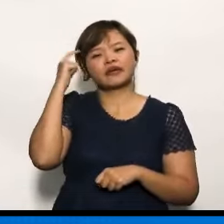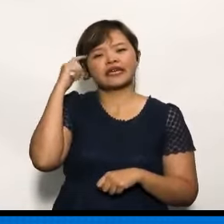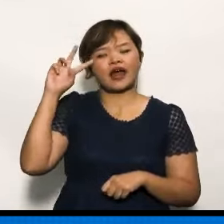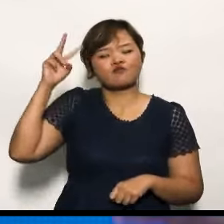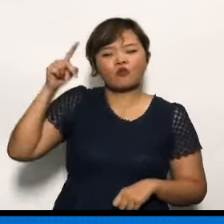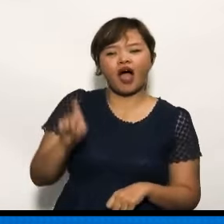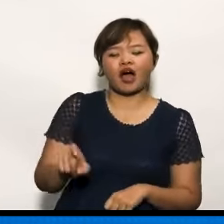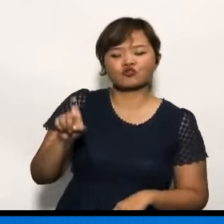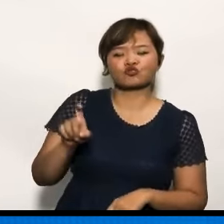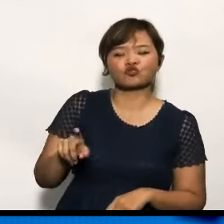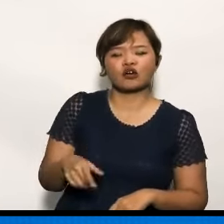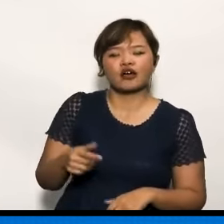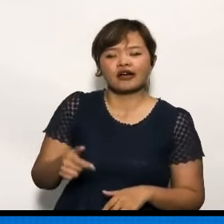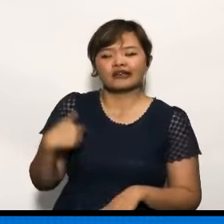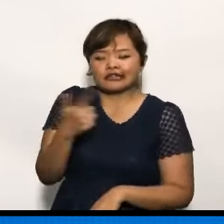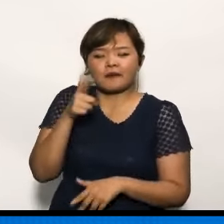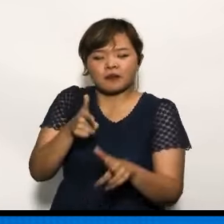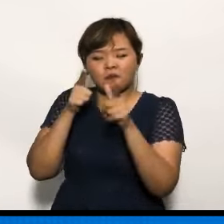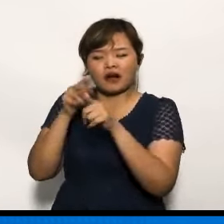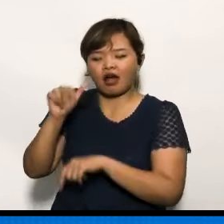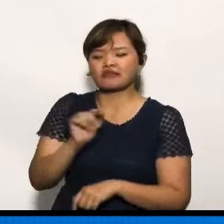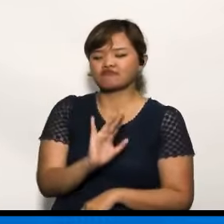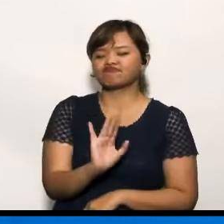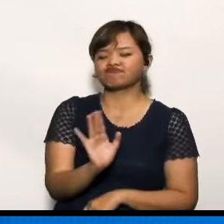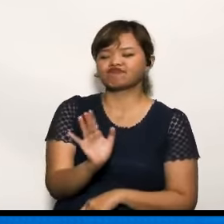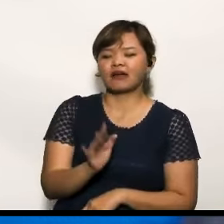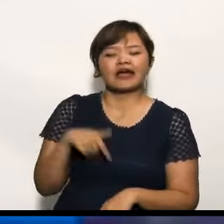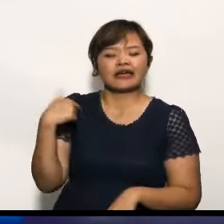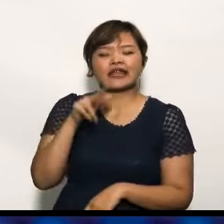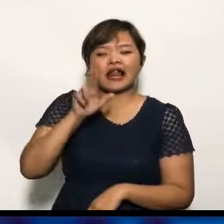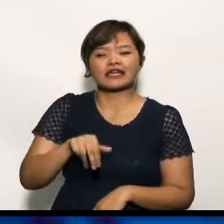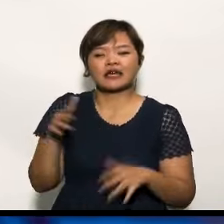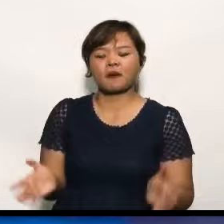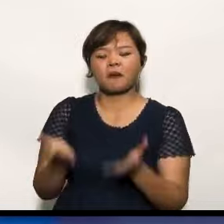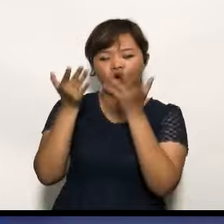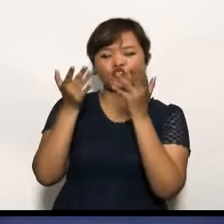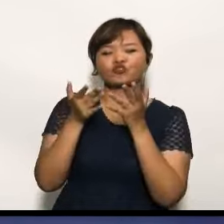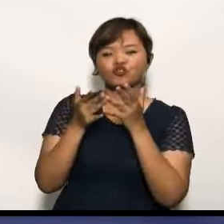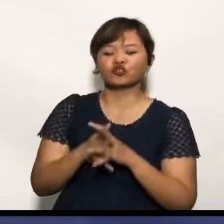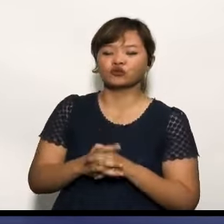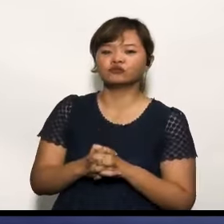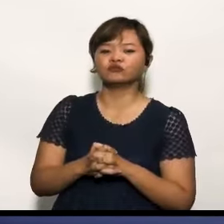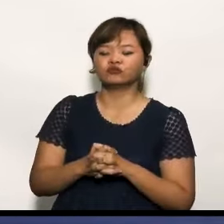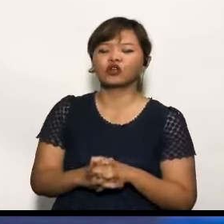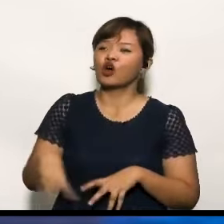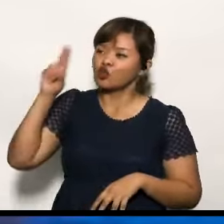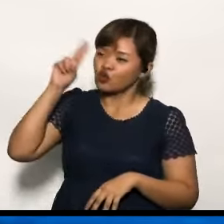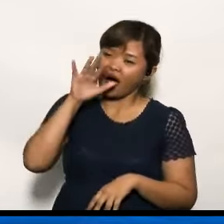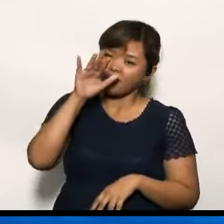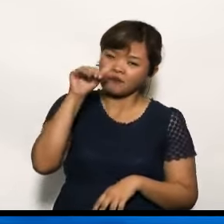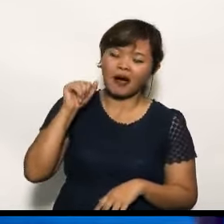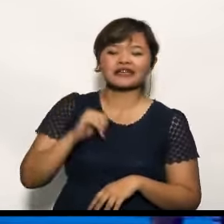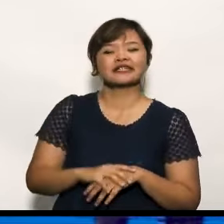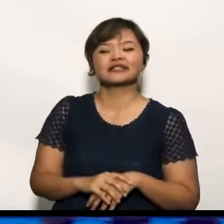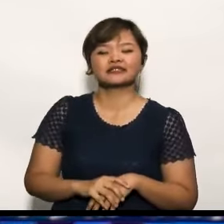mindset, bahwa kita gak lagi berperang, bahwa kita ini lagi membangun. God call, Tuhan memanggil kita,